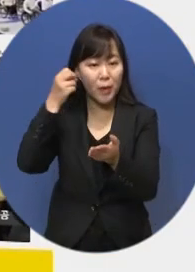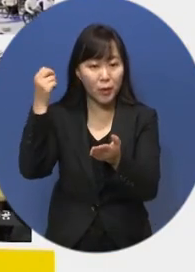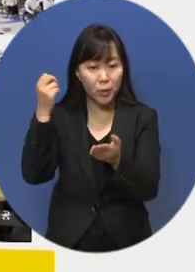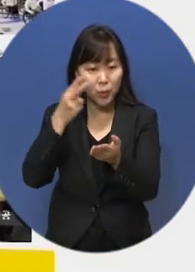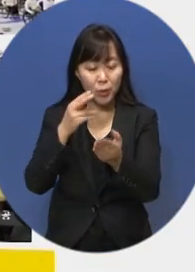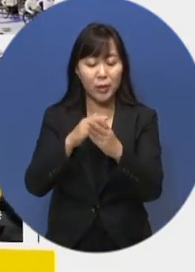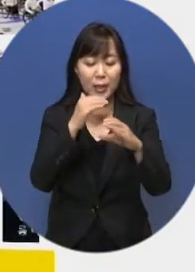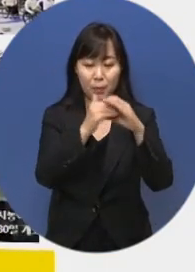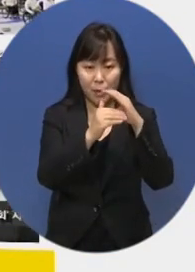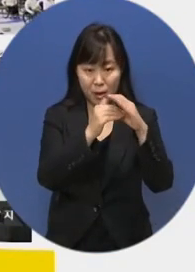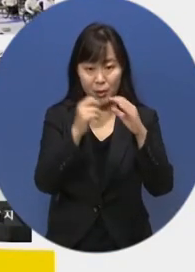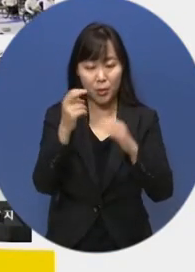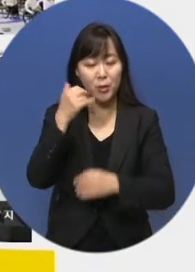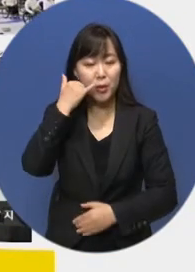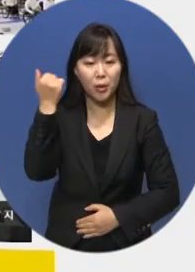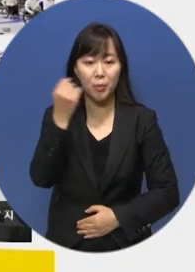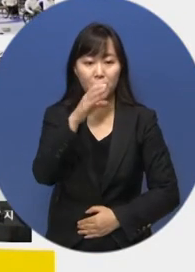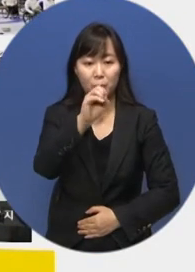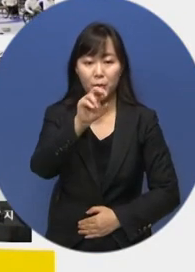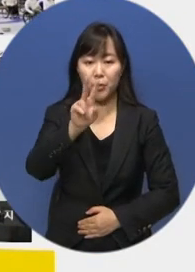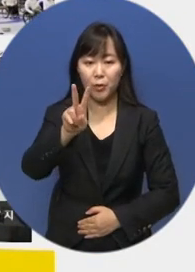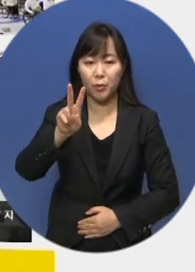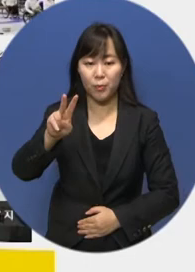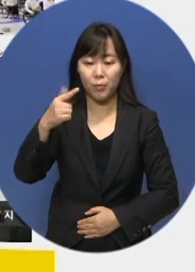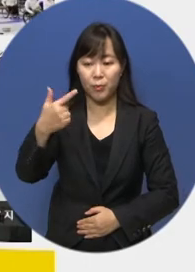홈페이지 또는 전자우편,